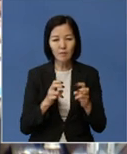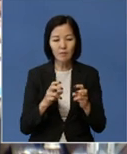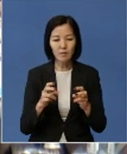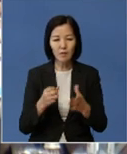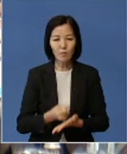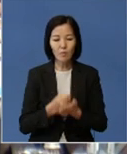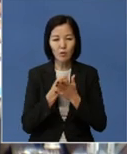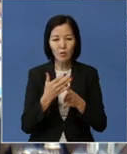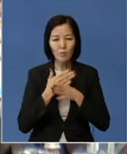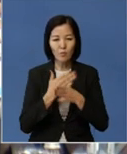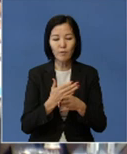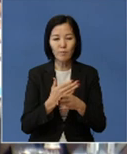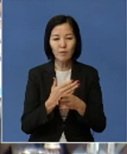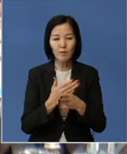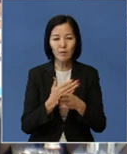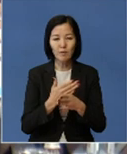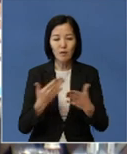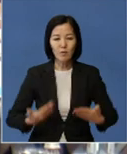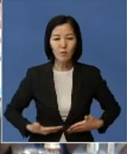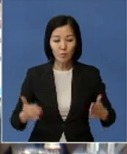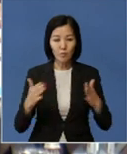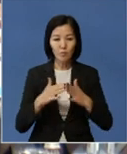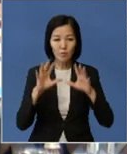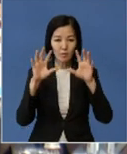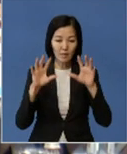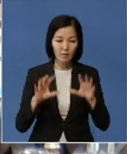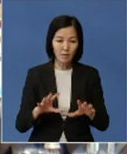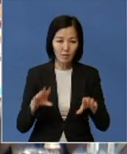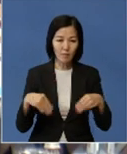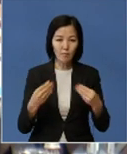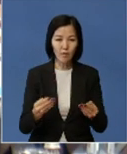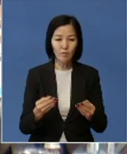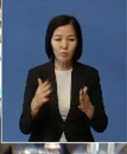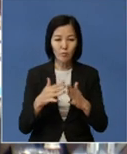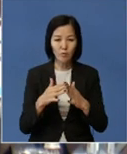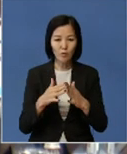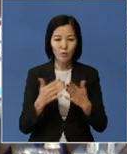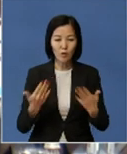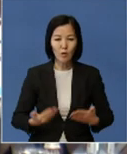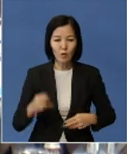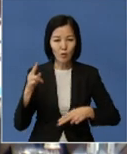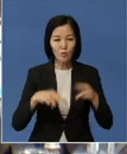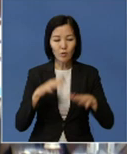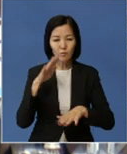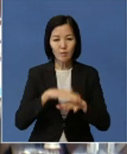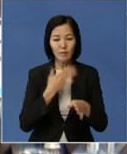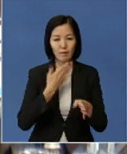қолдау көрсету, салымшыларға тұрғын үй заңдамаларын беру үшін тұрғын үй жинақ құрылыс банкіне кредит беру,